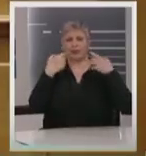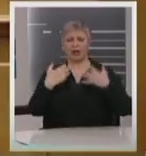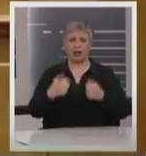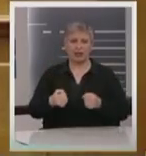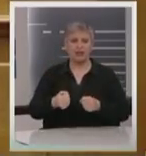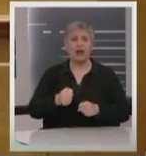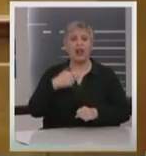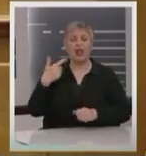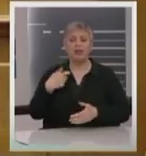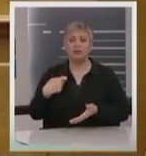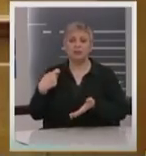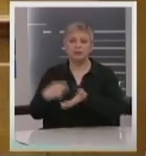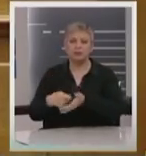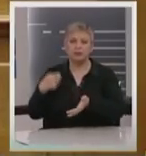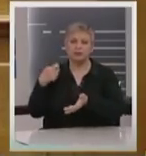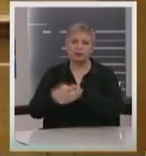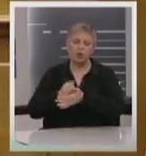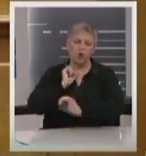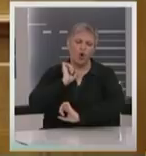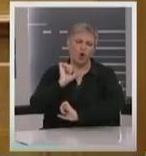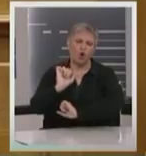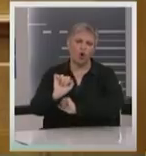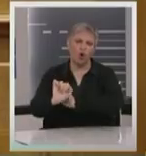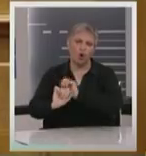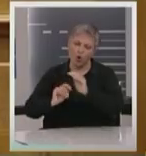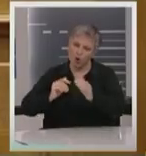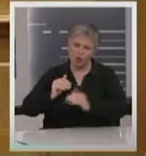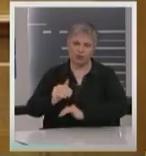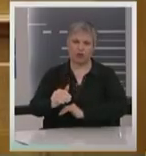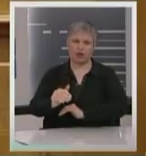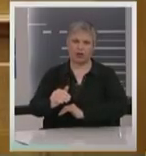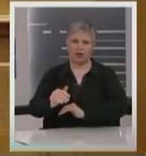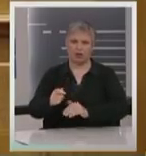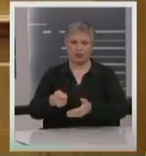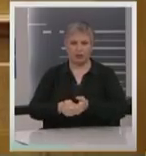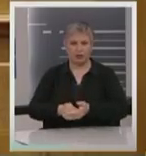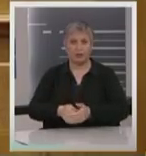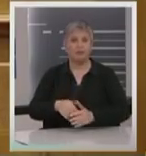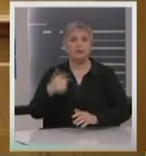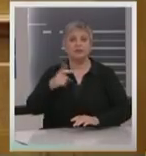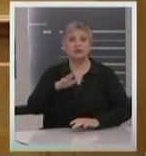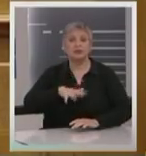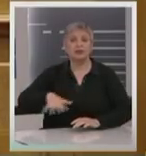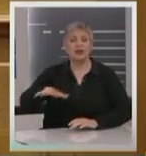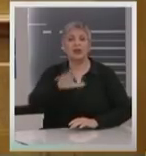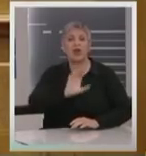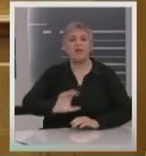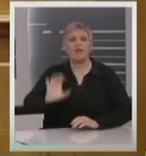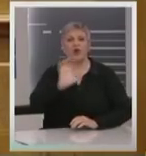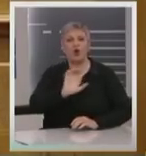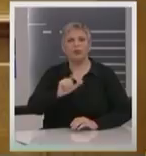χρόνια ακόμα. Είμαστε η μόνη ευρωπαϊκή χώρα που παραμένει ακόμα σε